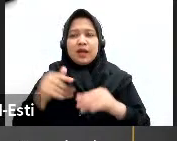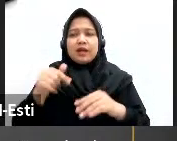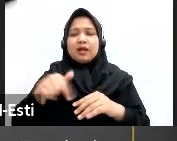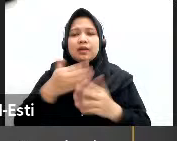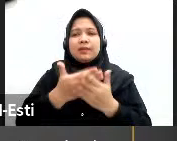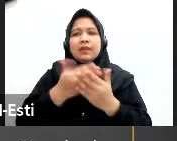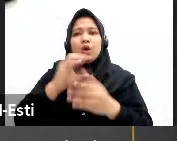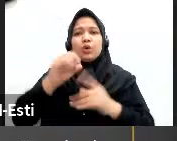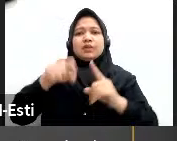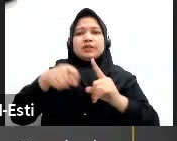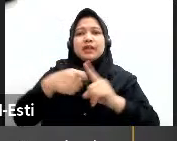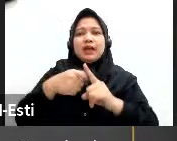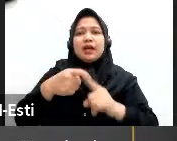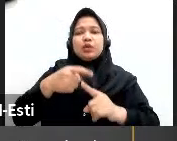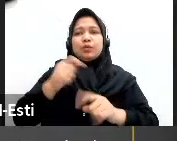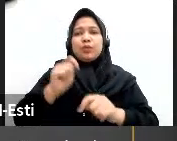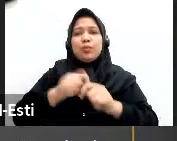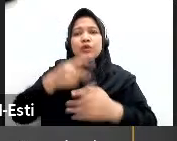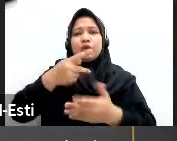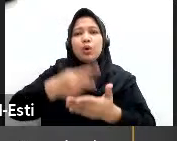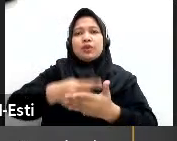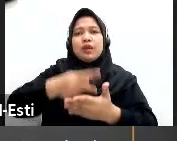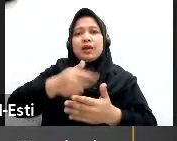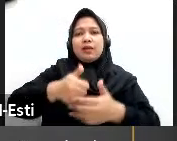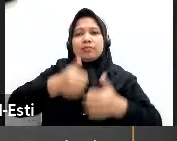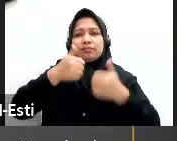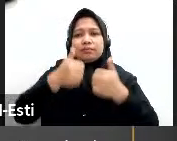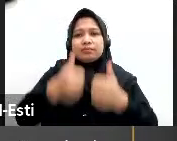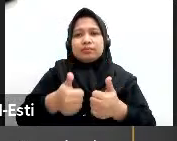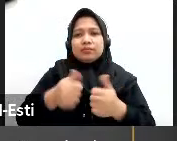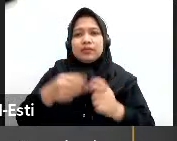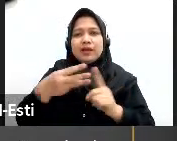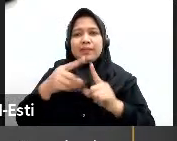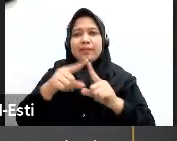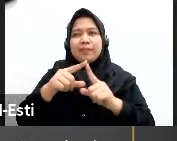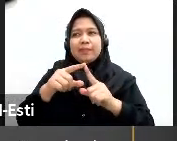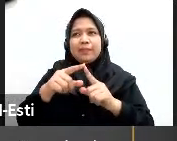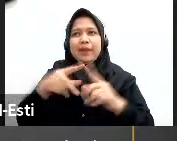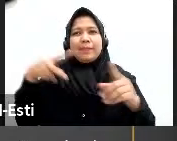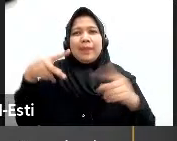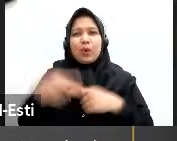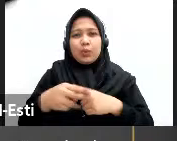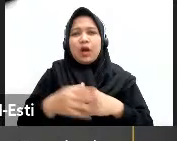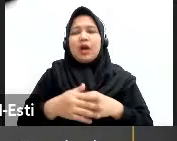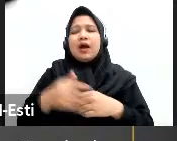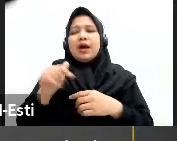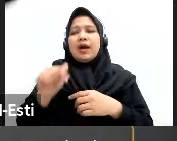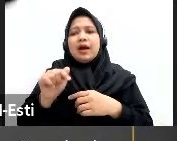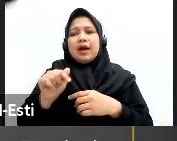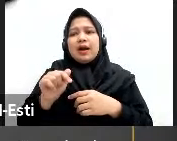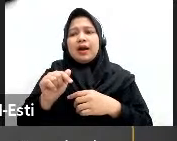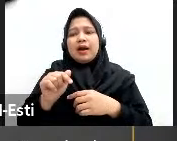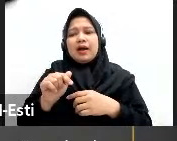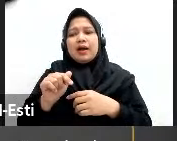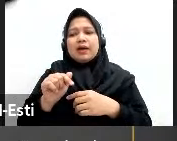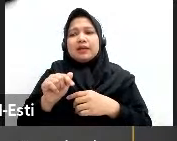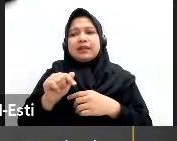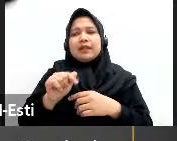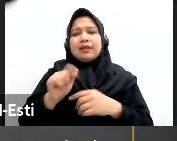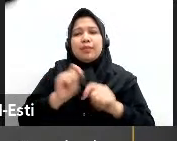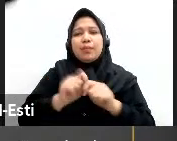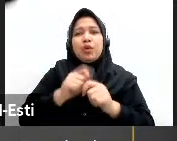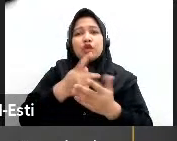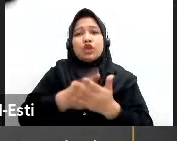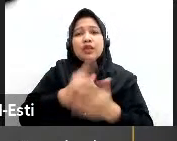Jadi masing-masing industri finansial tidak membuat kontrak bagus sendiri-sendiri